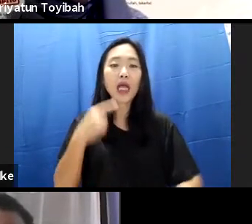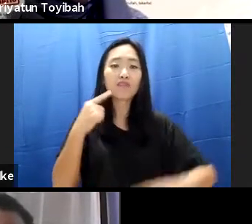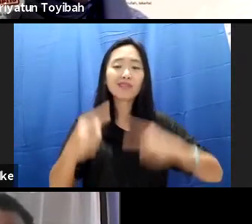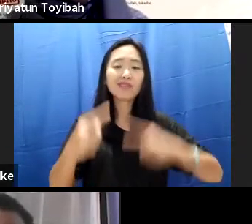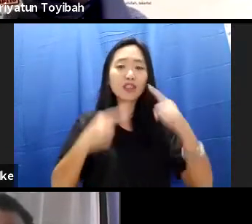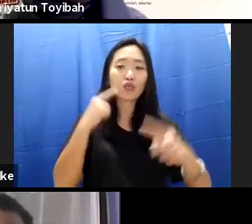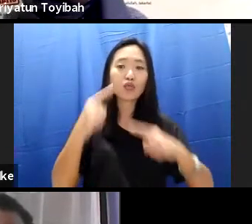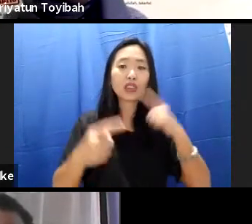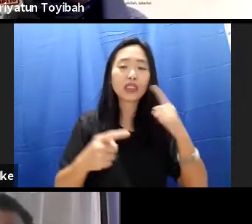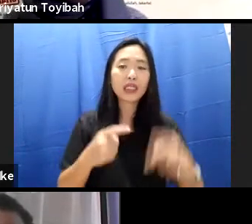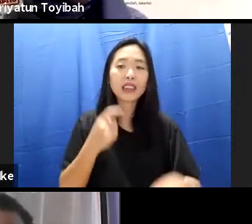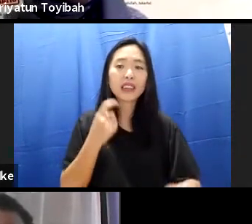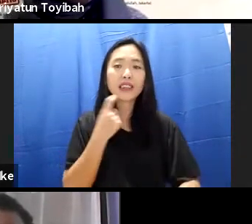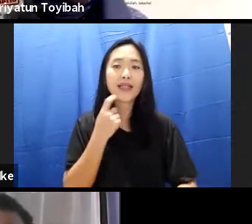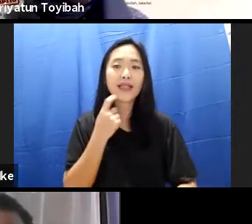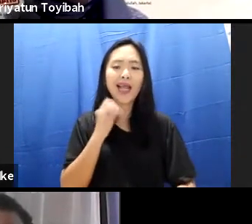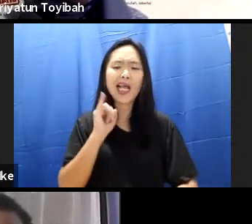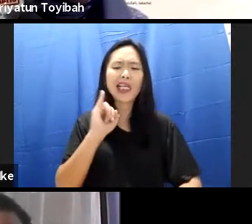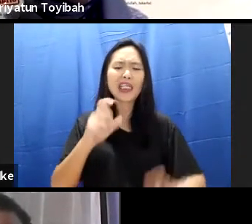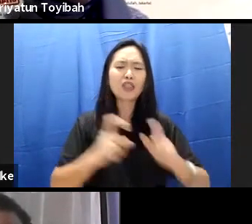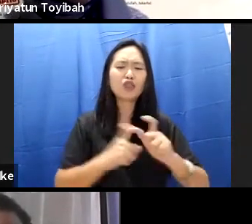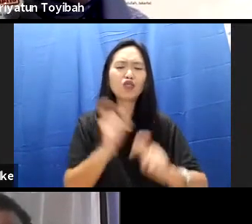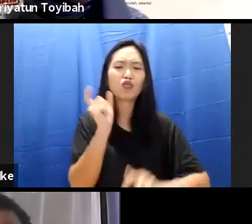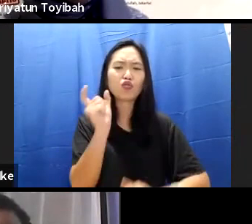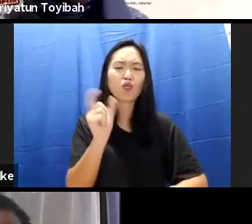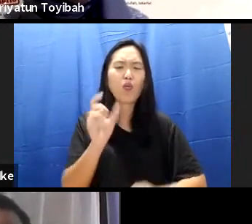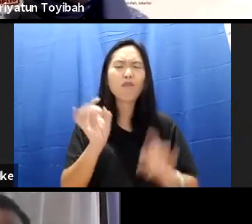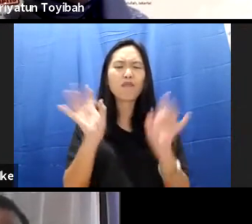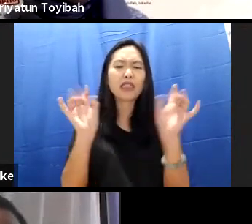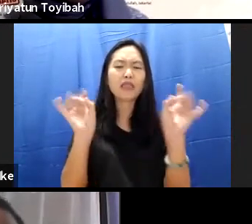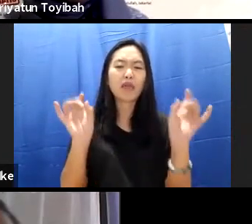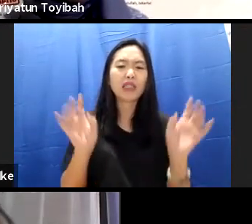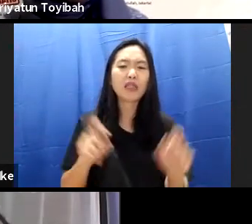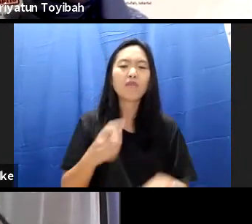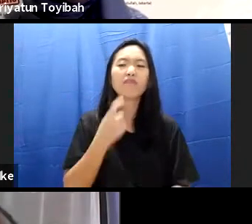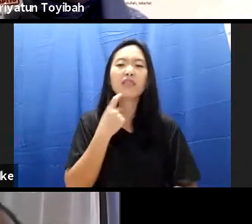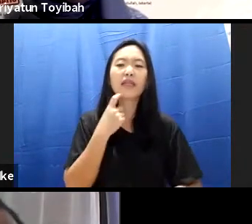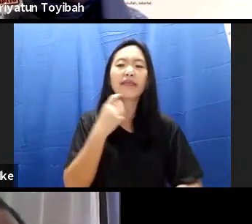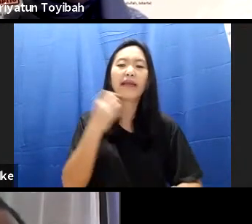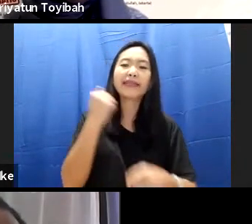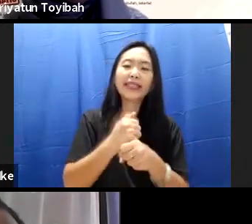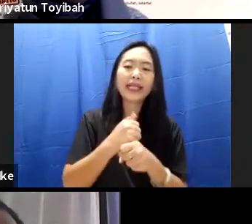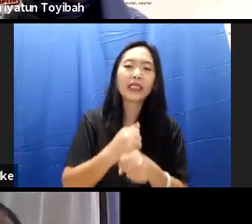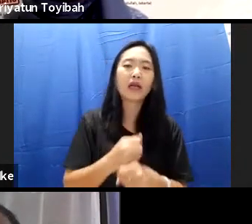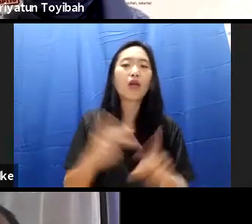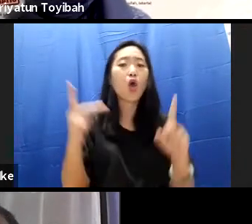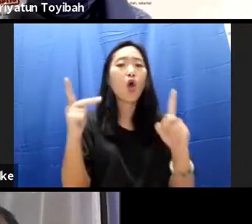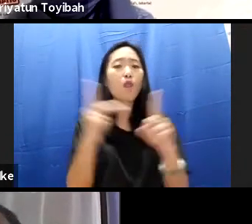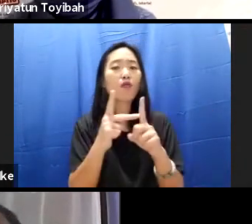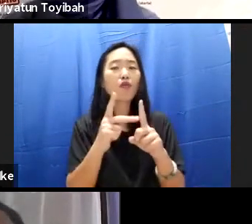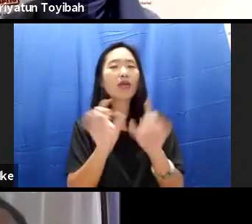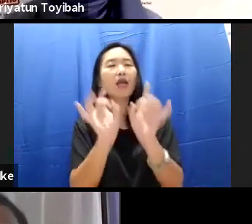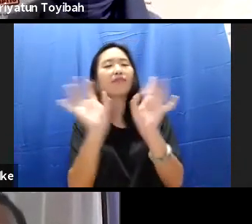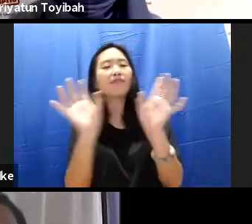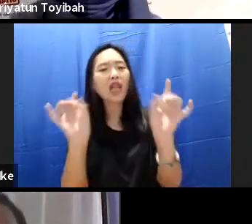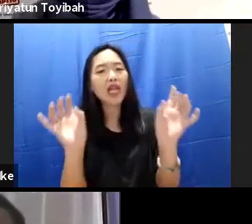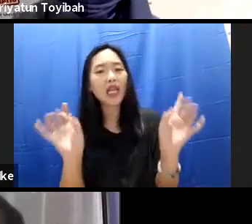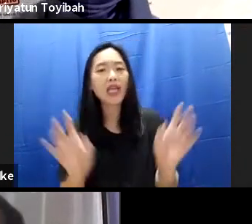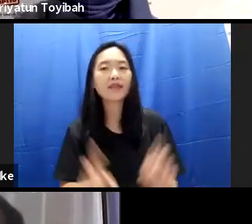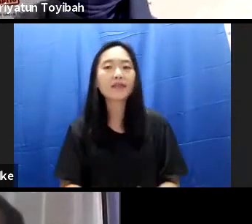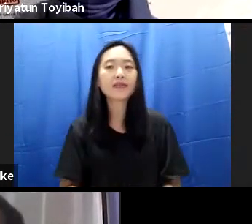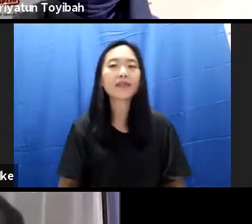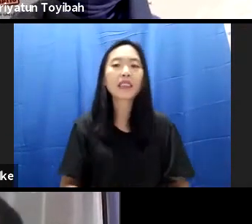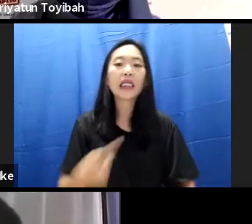kunci, misalnya seksisme dan diskriminasi gender, homofobia dan lainnya. Tapi kita akan mulai